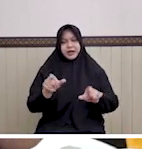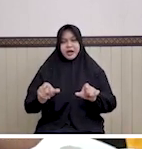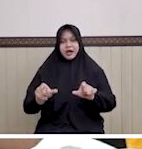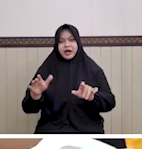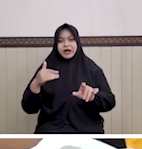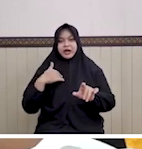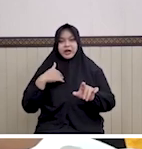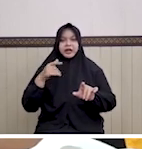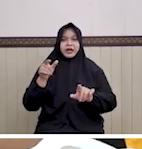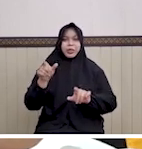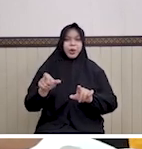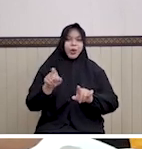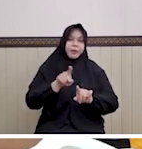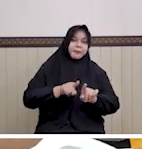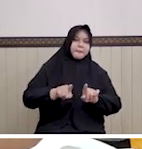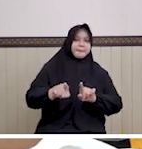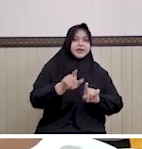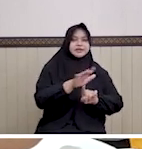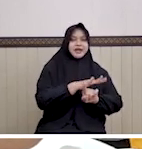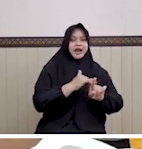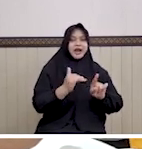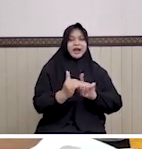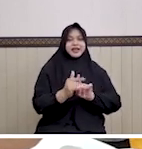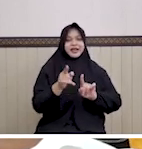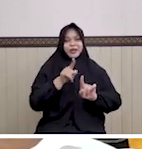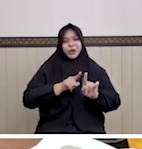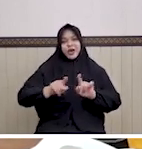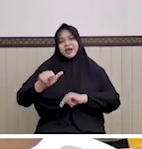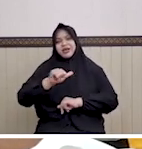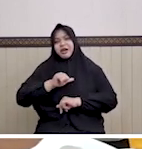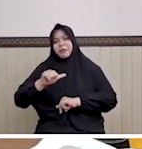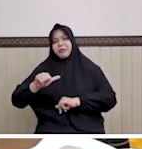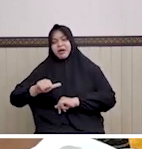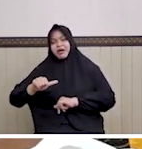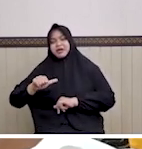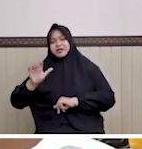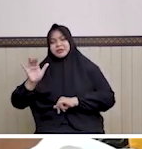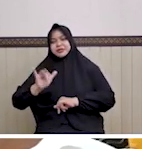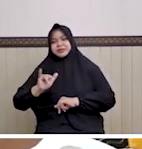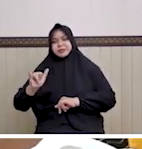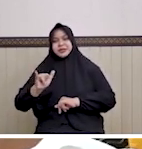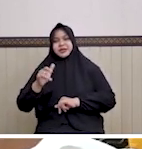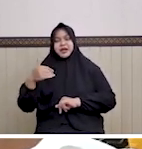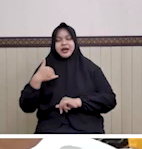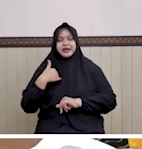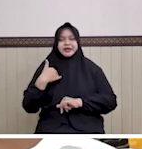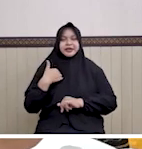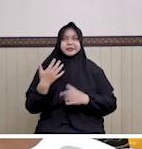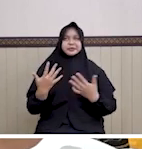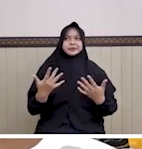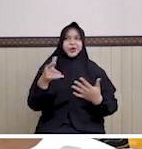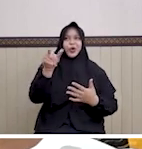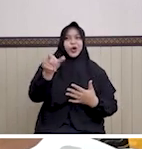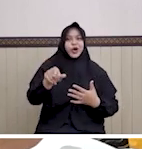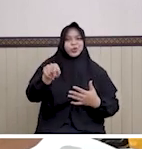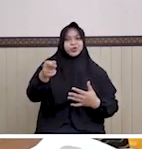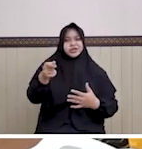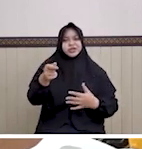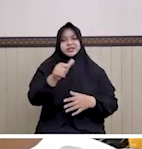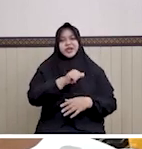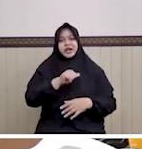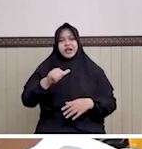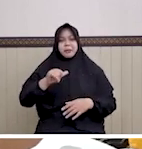ada tokoh masyarakat nanti juga tokoh agama juga sering disampaikan dari Mbak Lisa itu memang ada diam